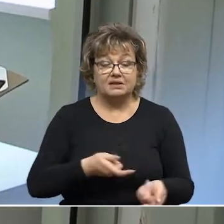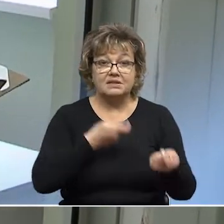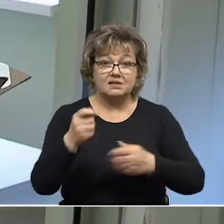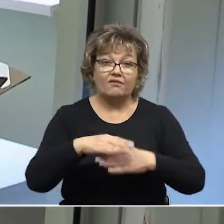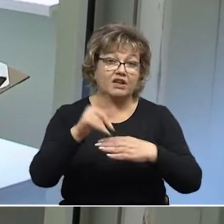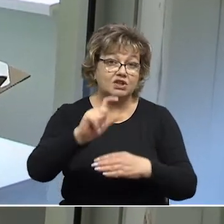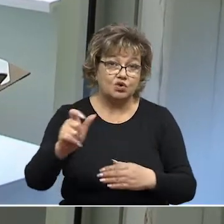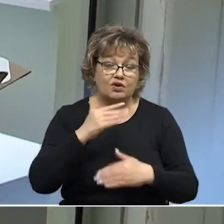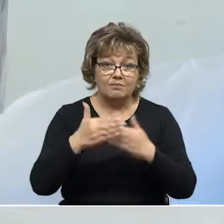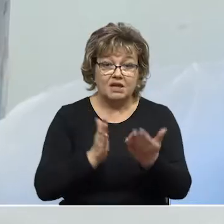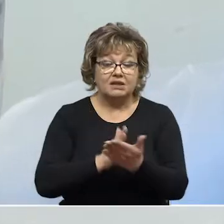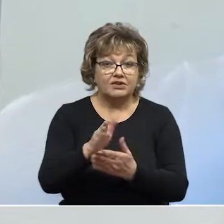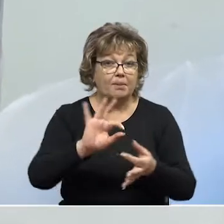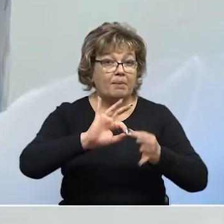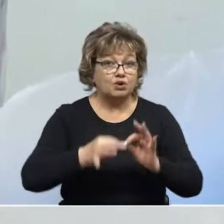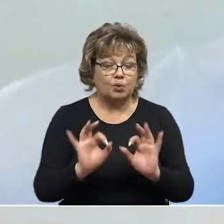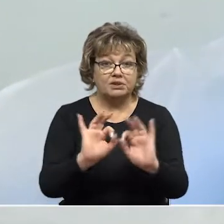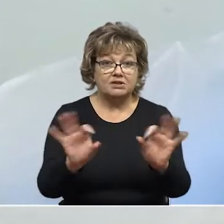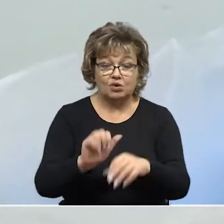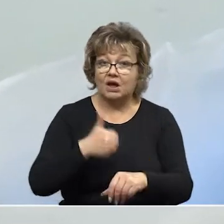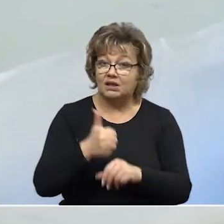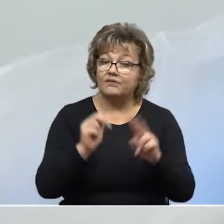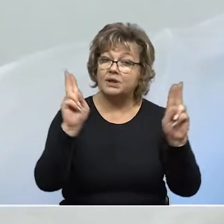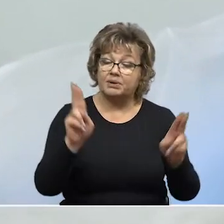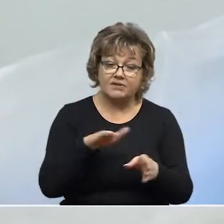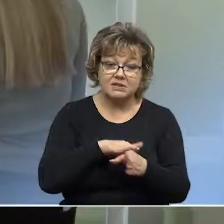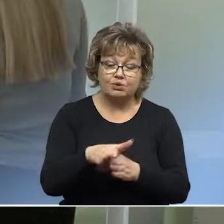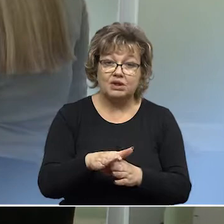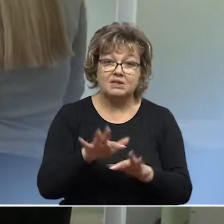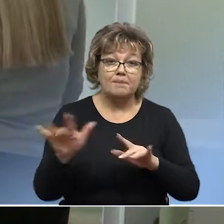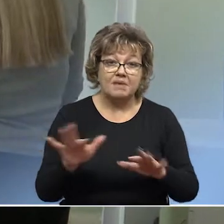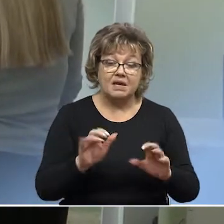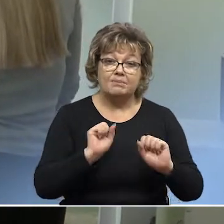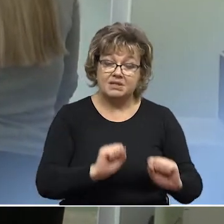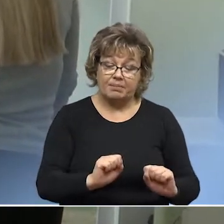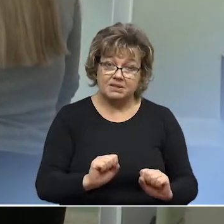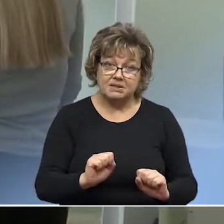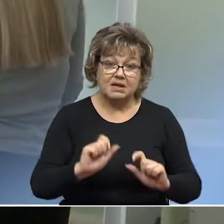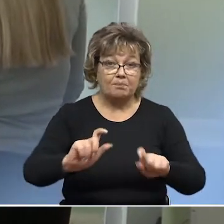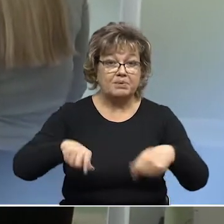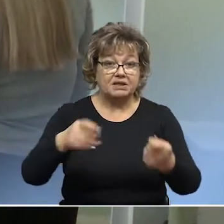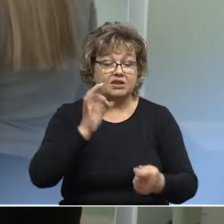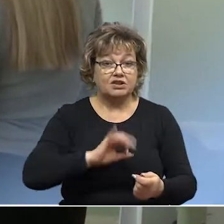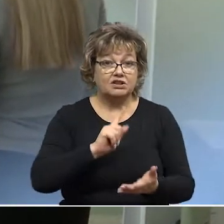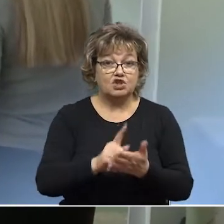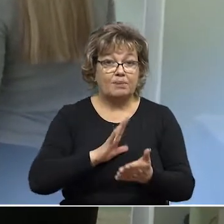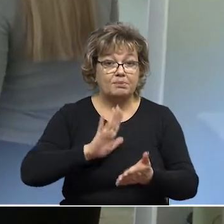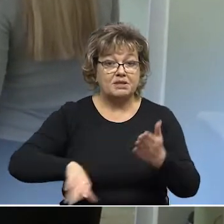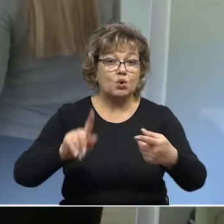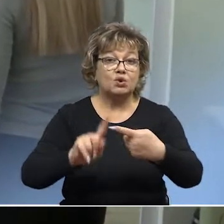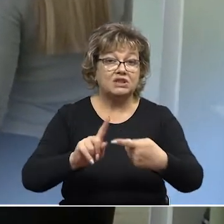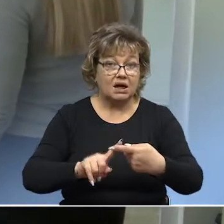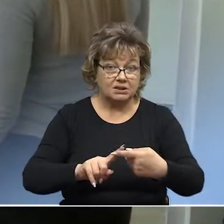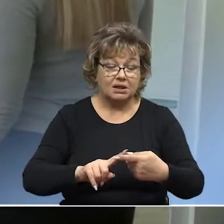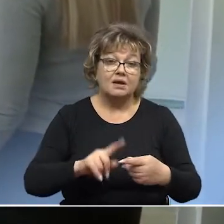предстоит доставлять волонтерам. Перед выходом подробный инструктаж. Главное правило – соблюдать меры безопасности. Передача лекарств должна быть